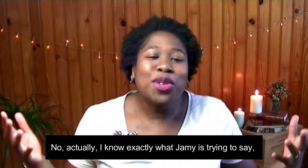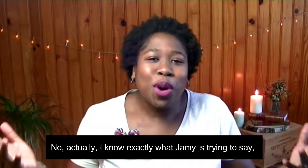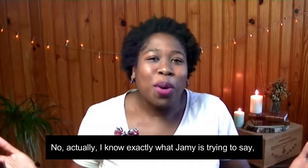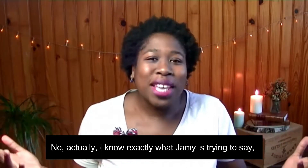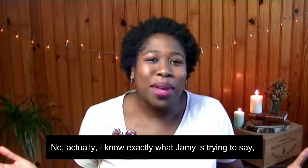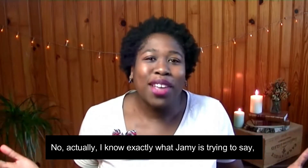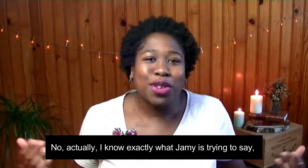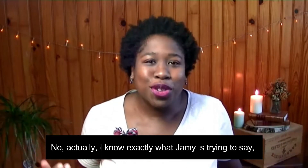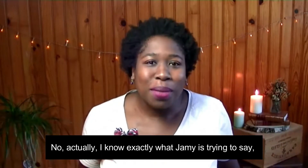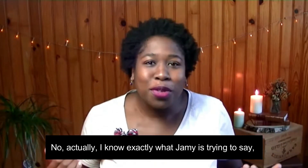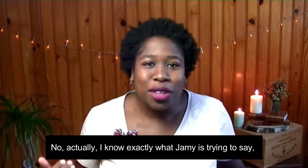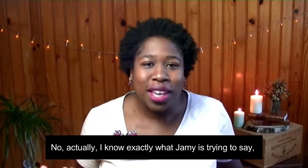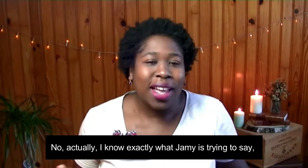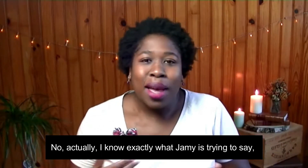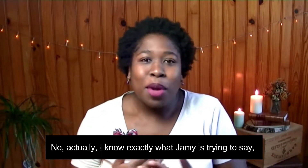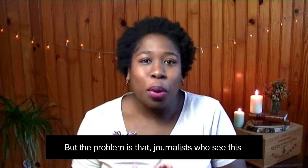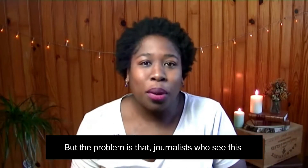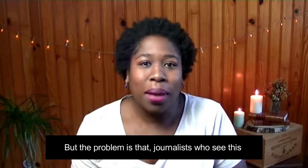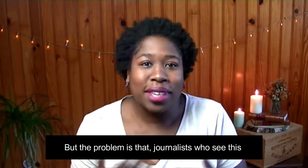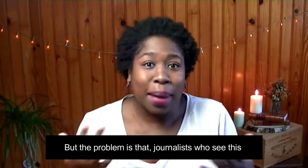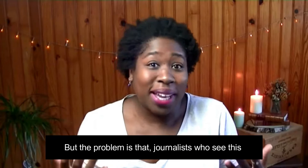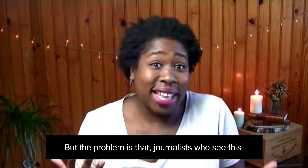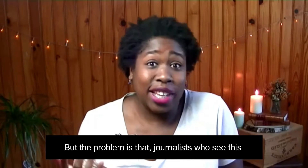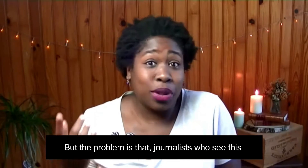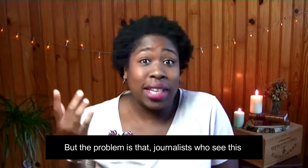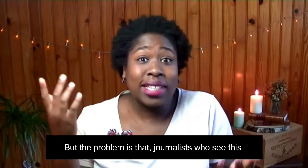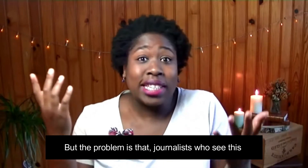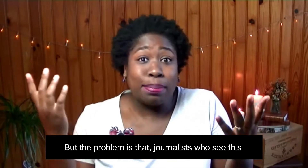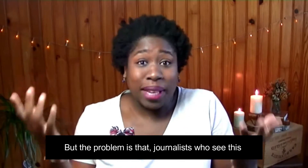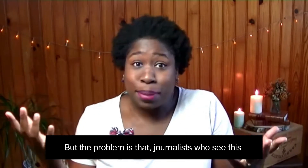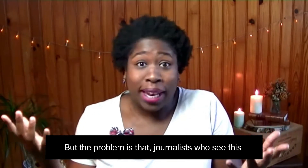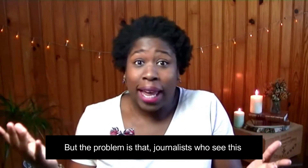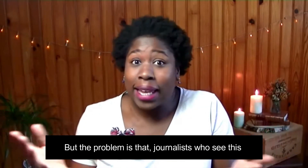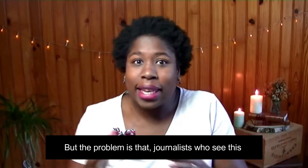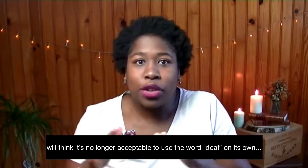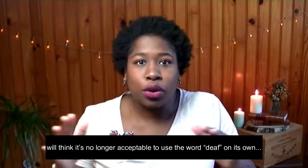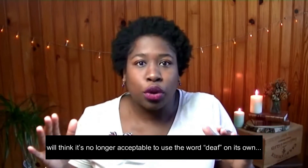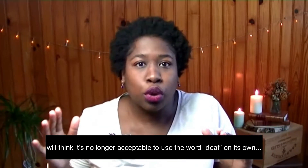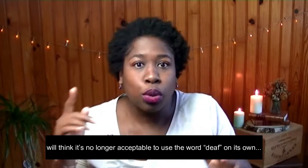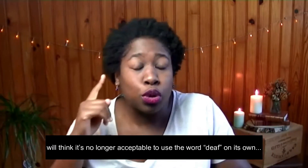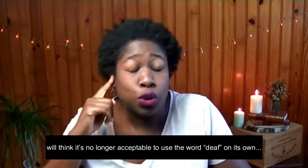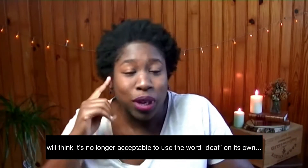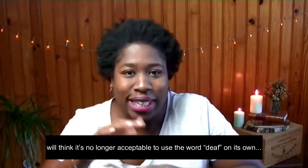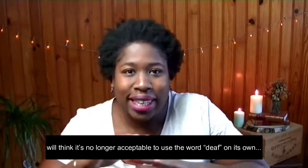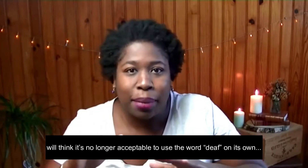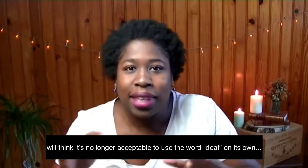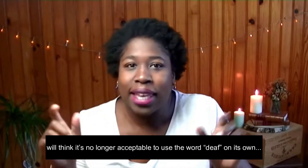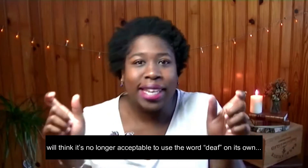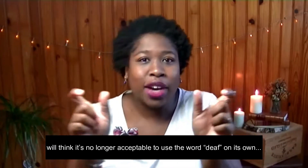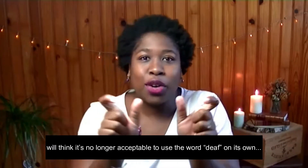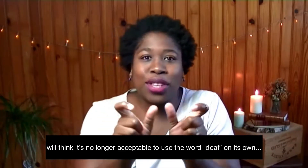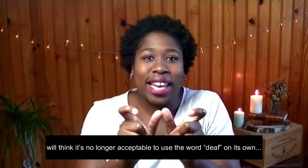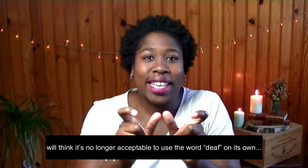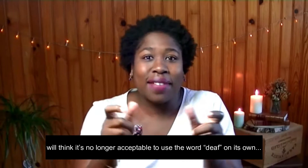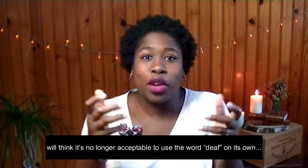Non, mais je comprends très bien ce que Jamie veut dire. Mais le problème, c'est qu'après, t'as des journalistes qui passent par là et dès qu'ils entendent le mot sourd, c'est terminé.